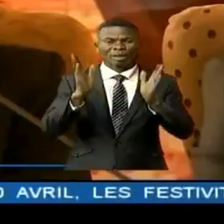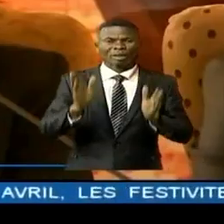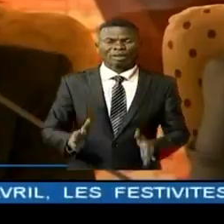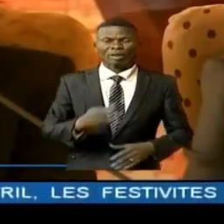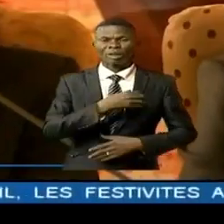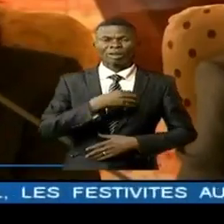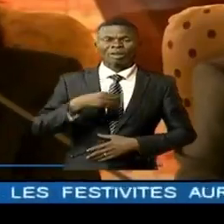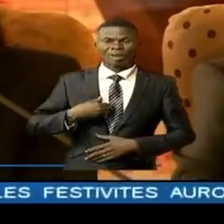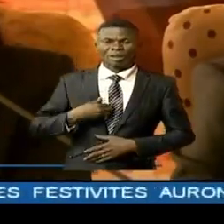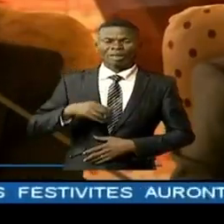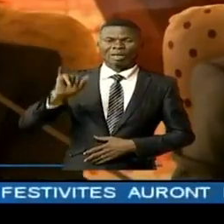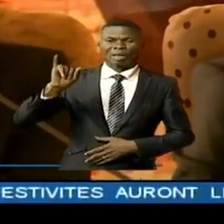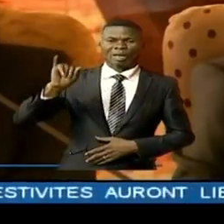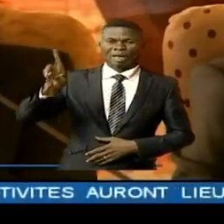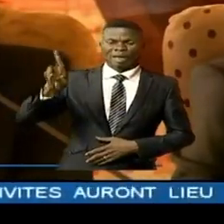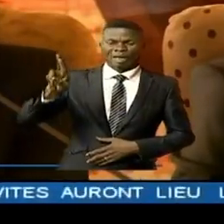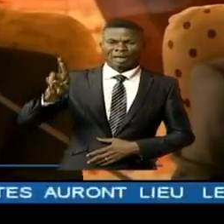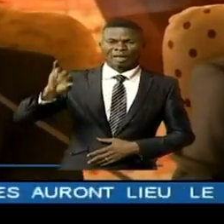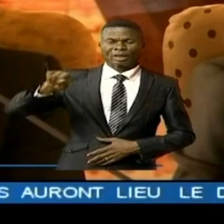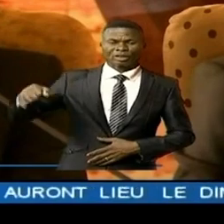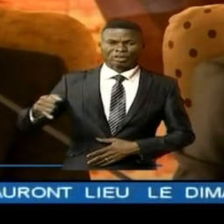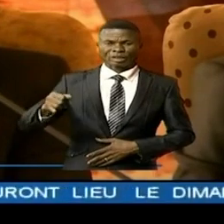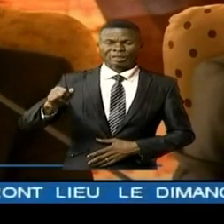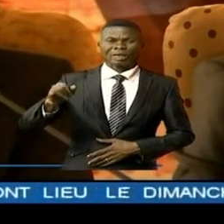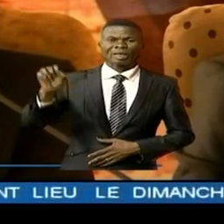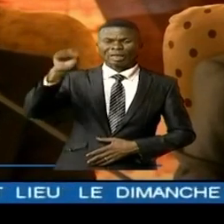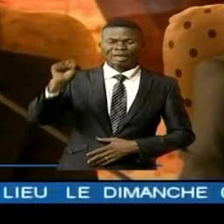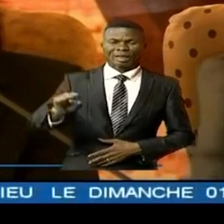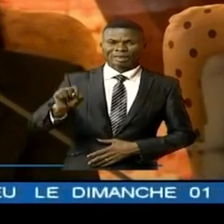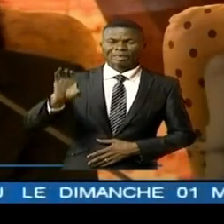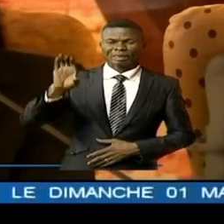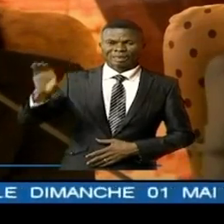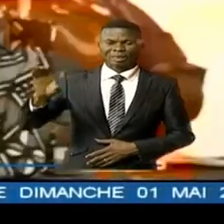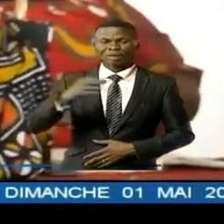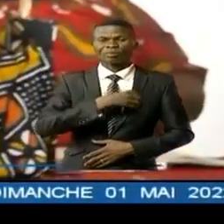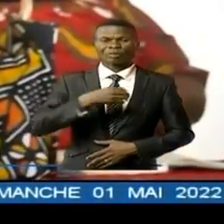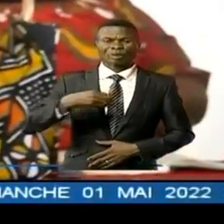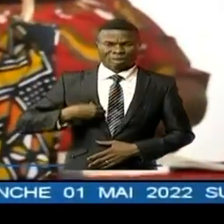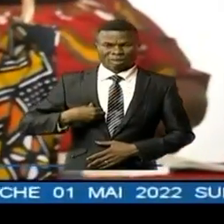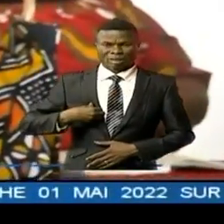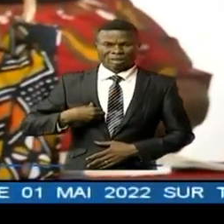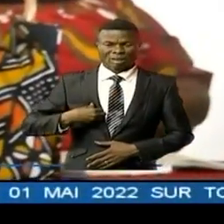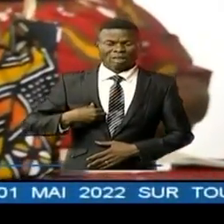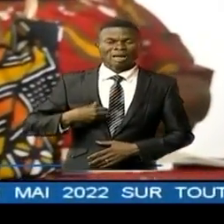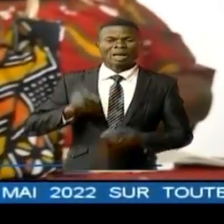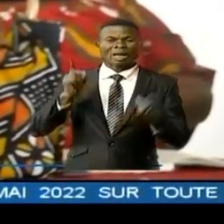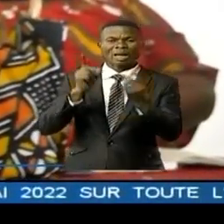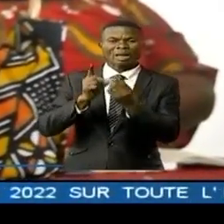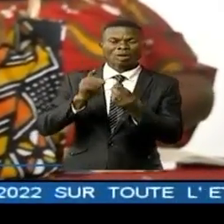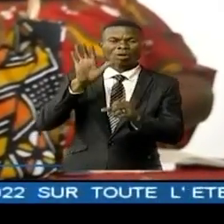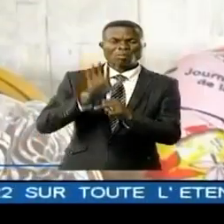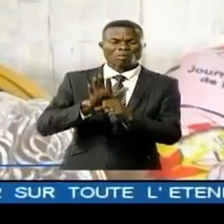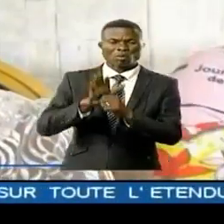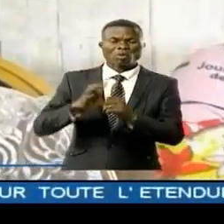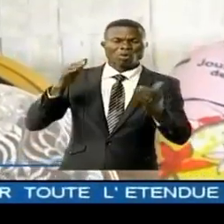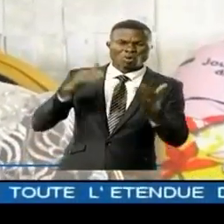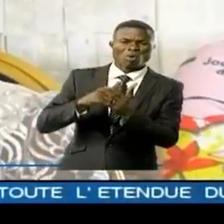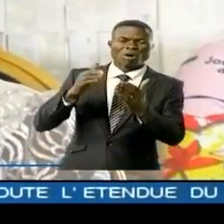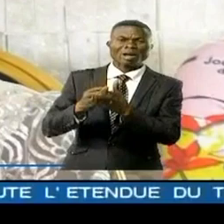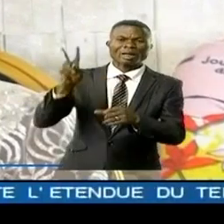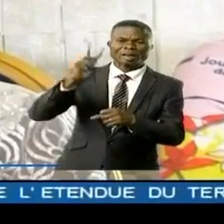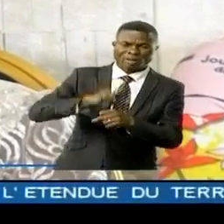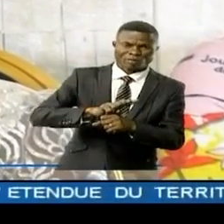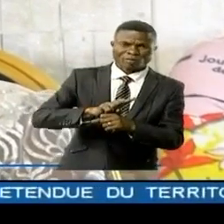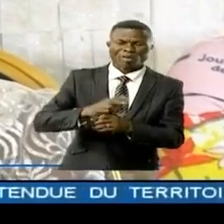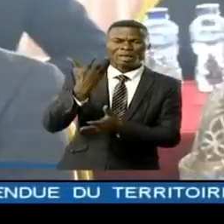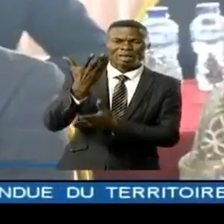mjs et bbc péter les femmes sont soumises à plusieurs exactions qui doivent attirer